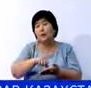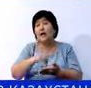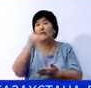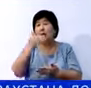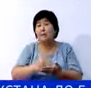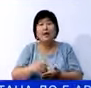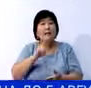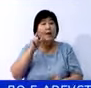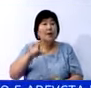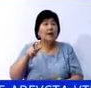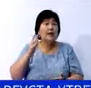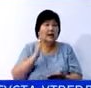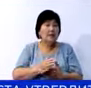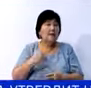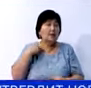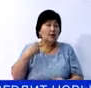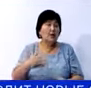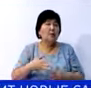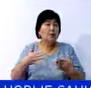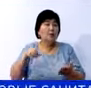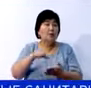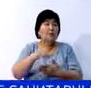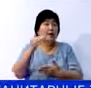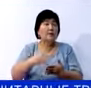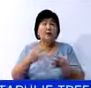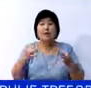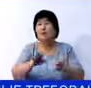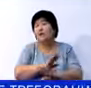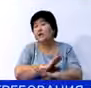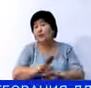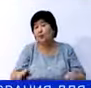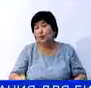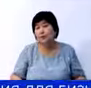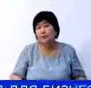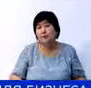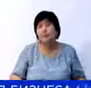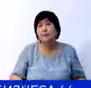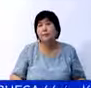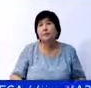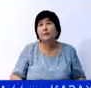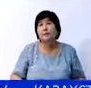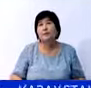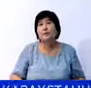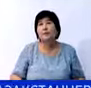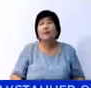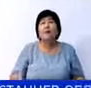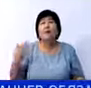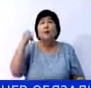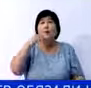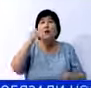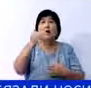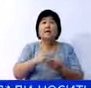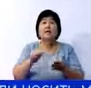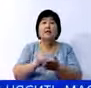программы. Молодые люди, имеющие задолженность, к участию в программе допускаться не будут. В прошлом году в программе